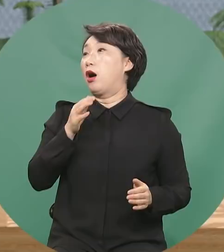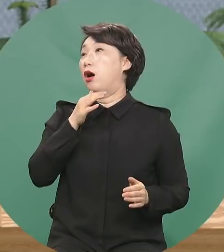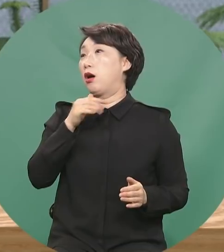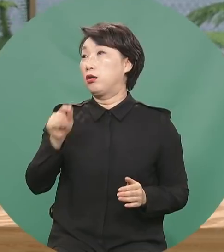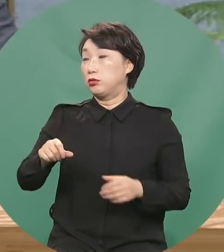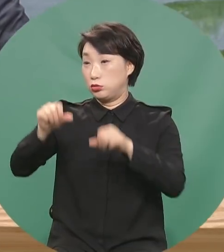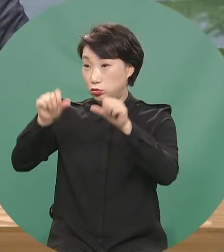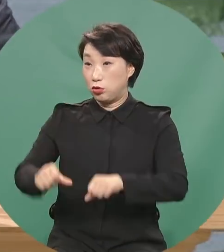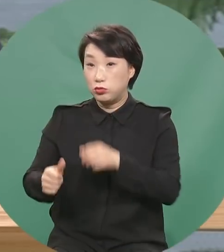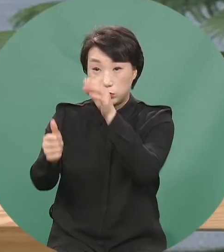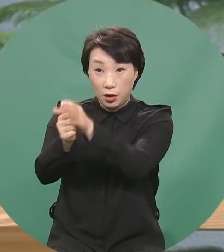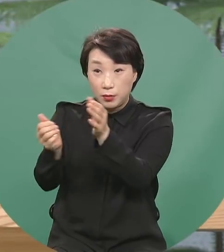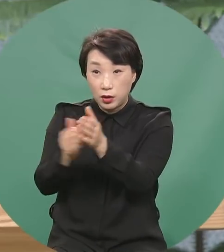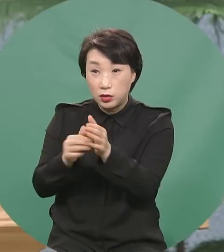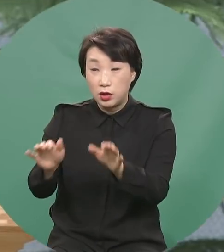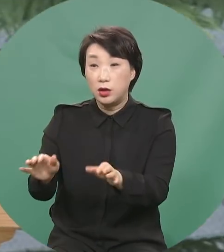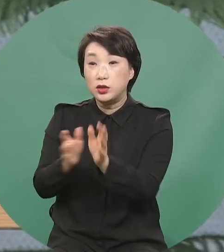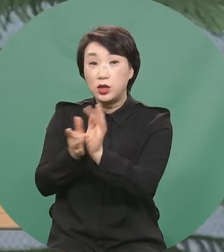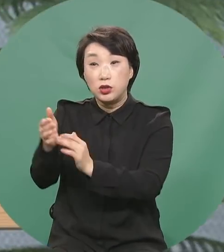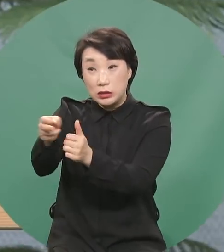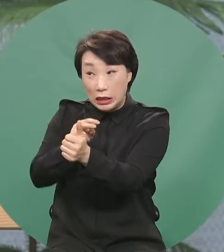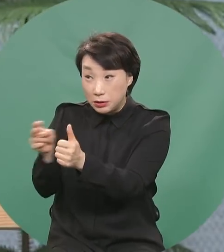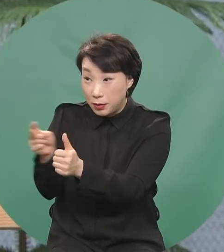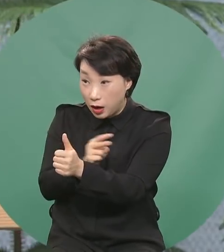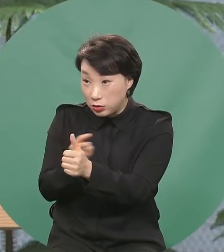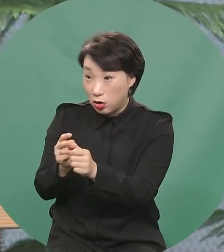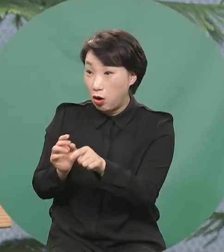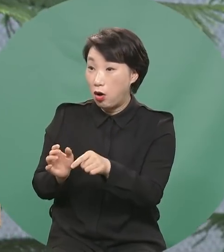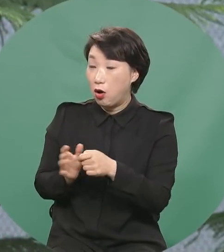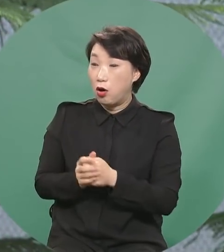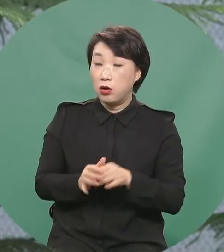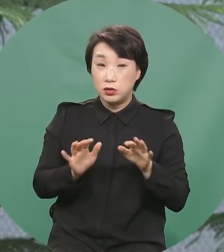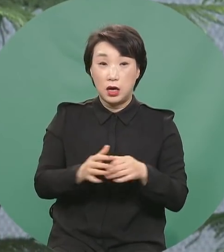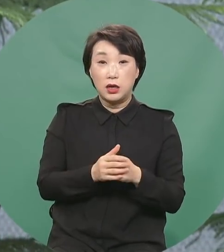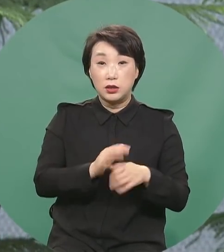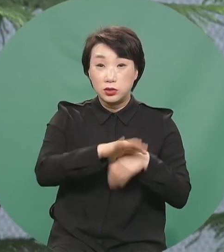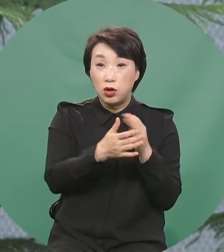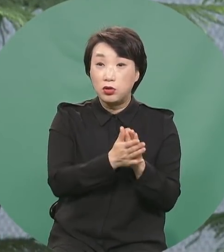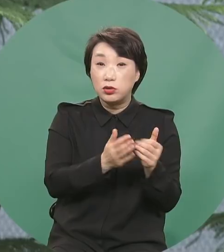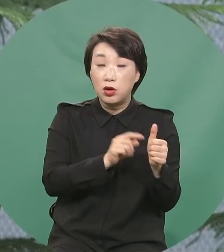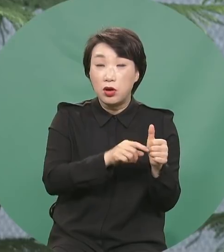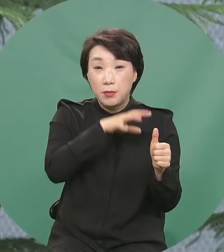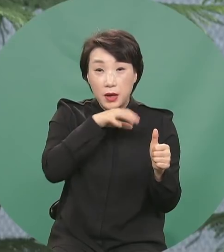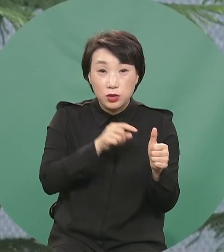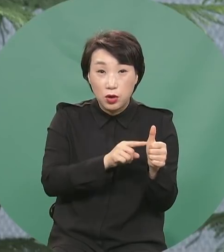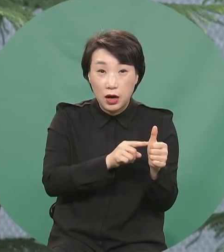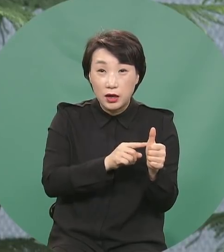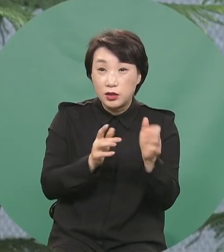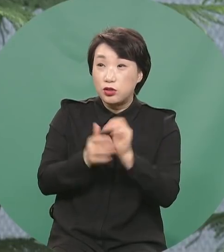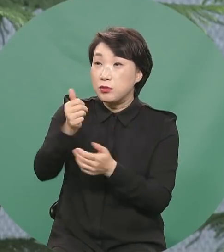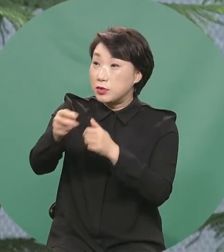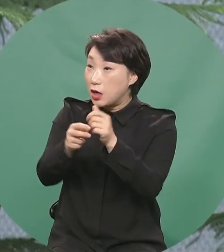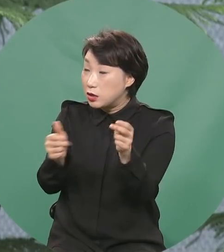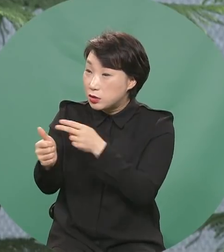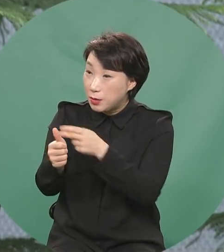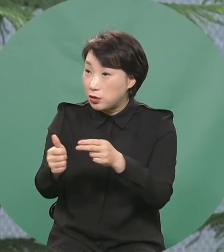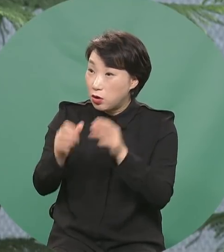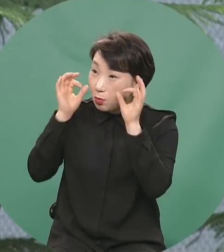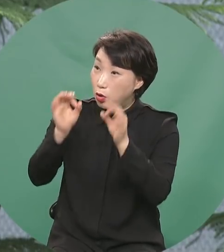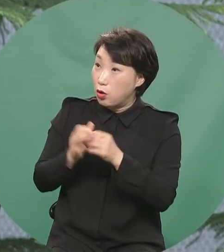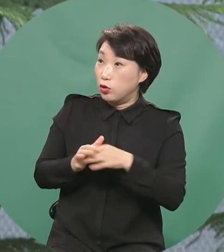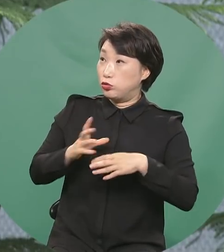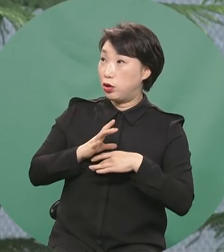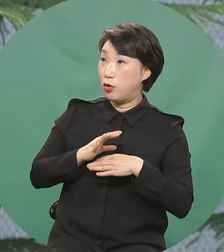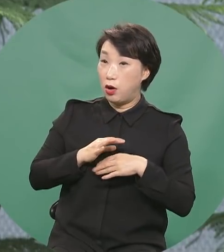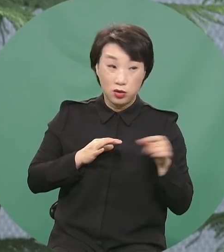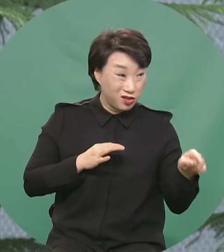저주받으셨네. 예수님의 채찍에 맞았네. 베드로가 예수님의 채찍에 맞는 걸 보니 두려웠어. 네가